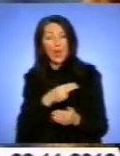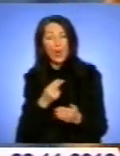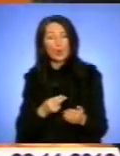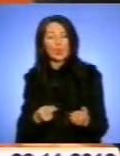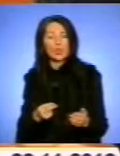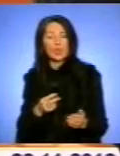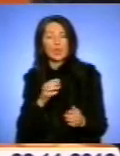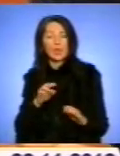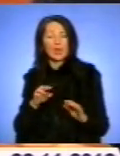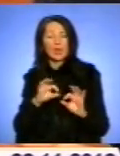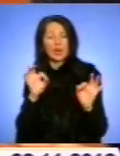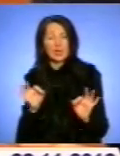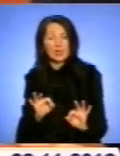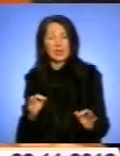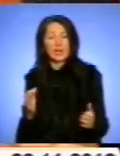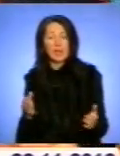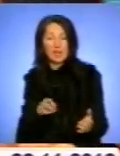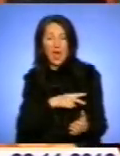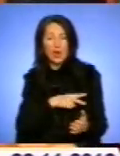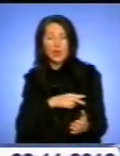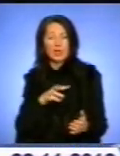нагороджена медіарідером.